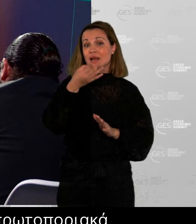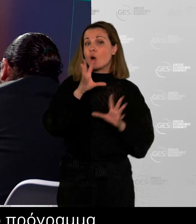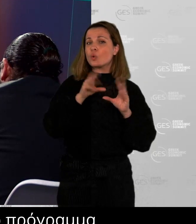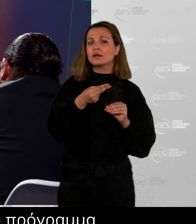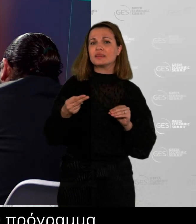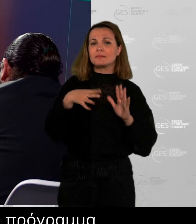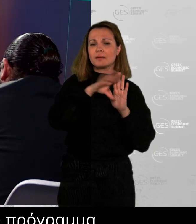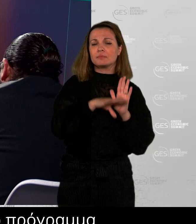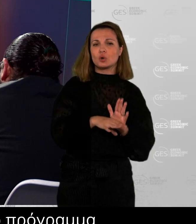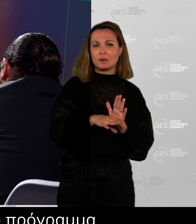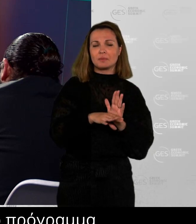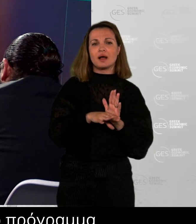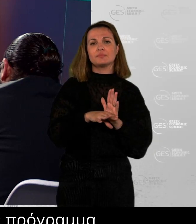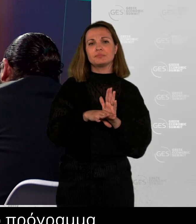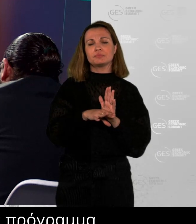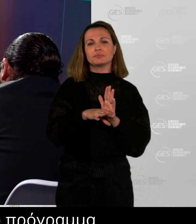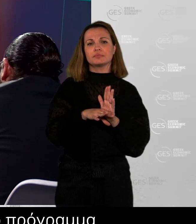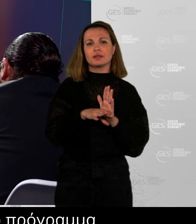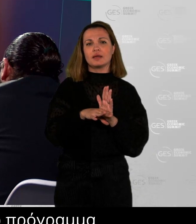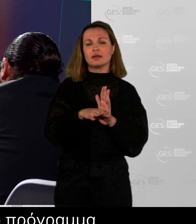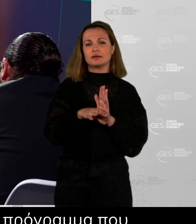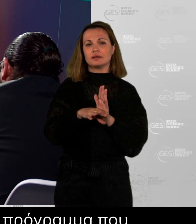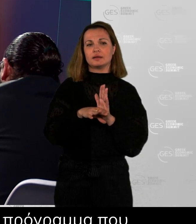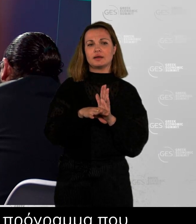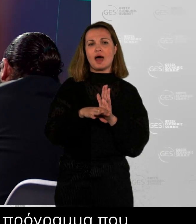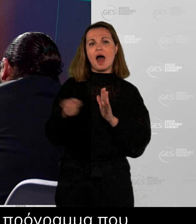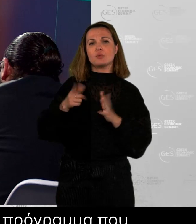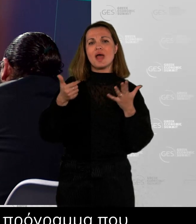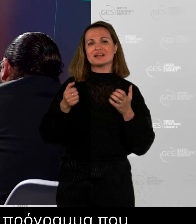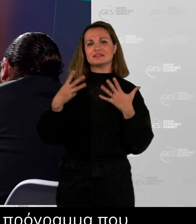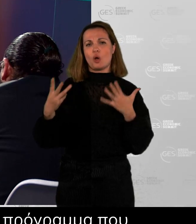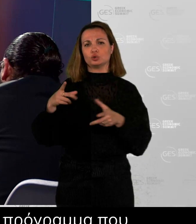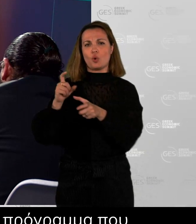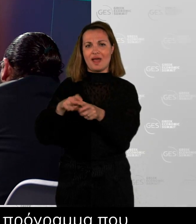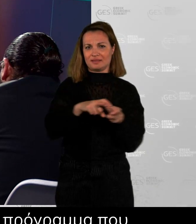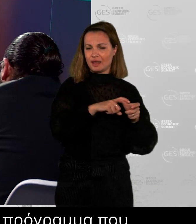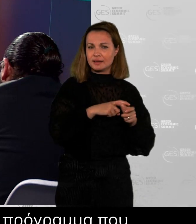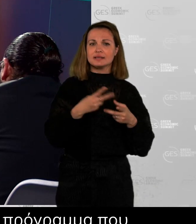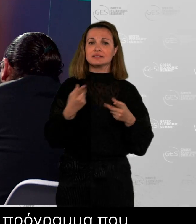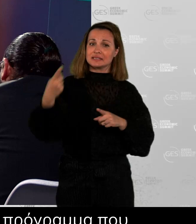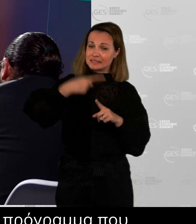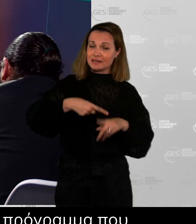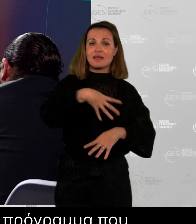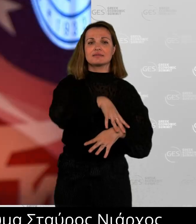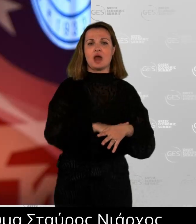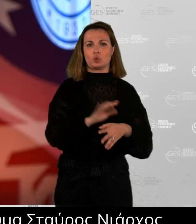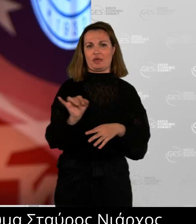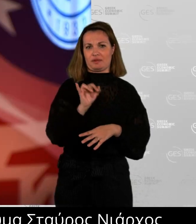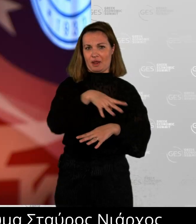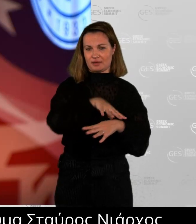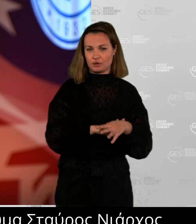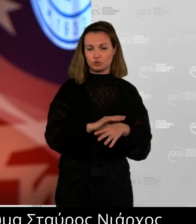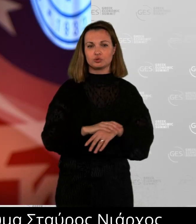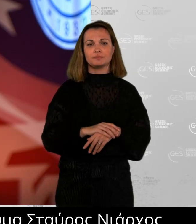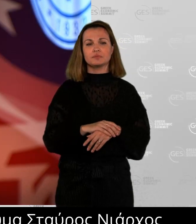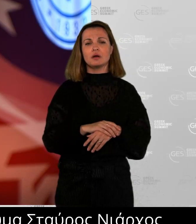ένα πρόγραμμα που χρηματοδοτήθηκε από 68 εταιρείες και το Ίδρυμα Σταύρος Νιάρχος. Και 75 άνθρωποι,